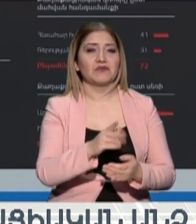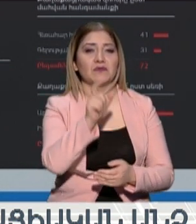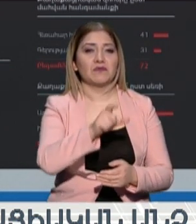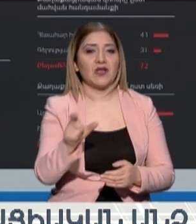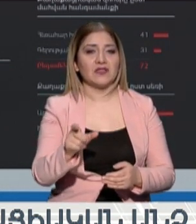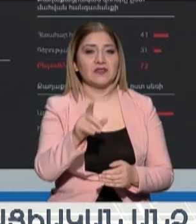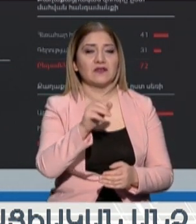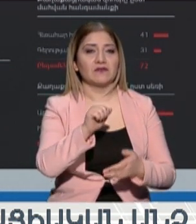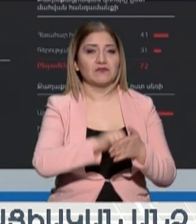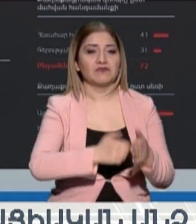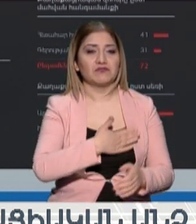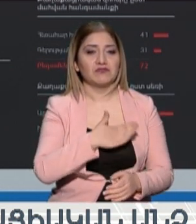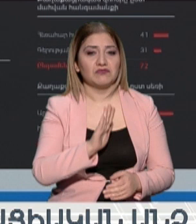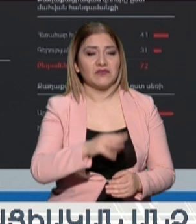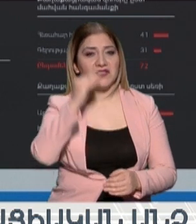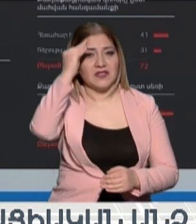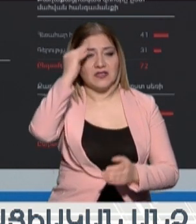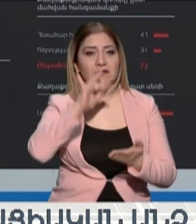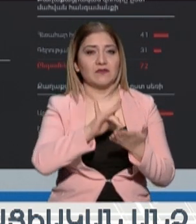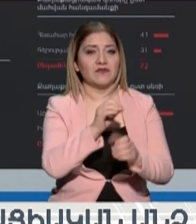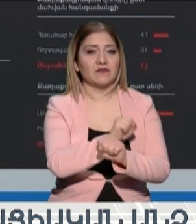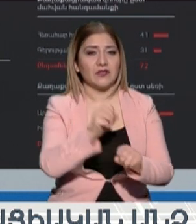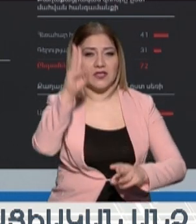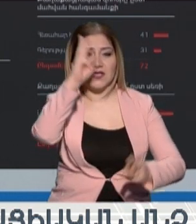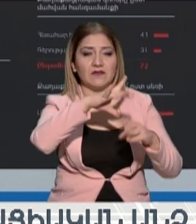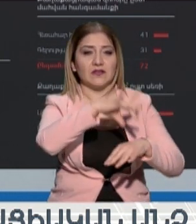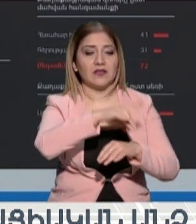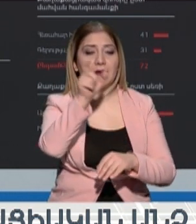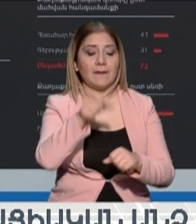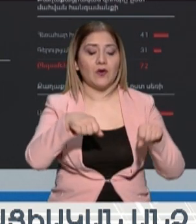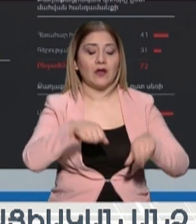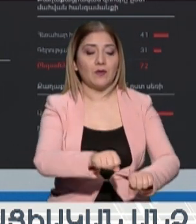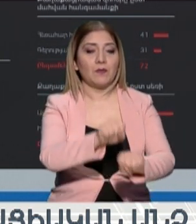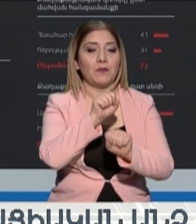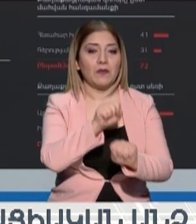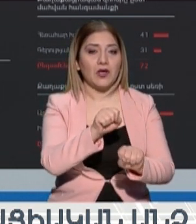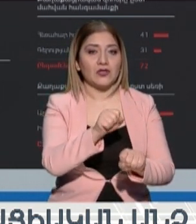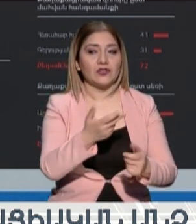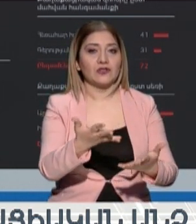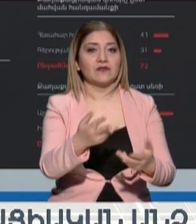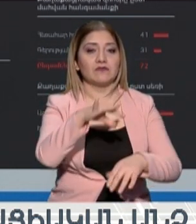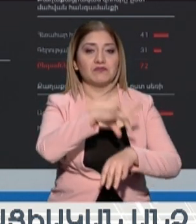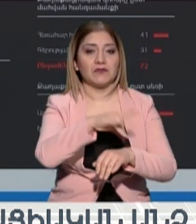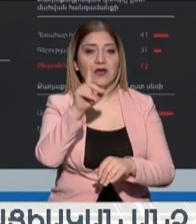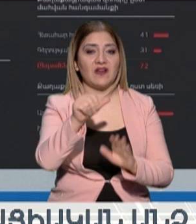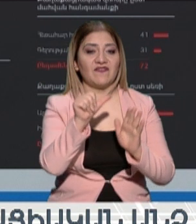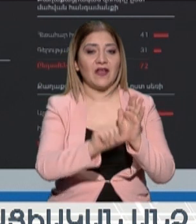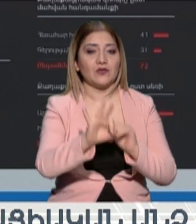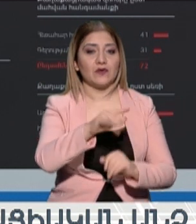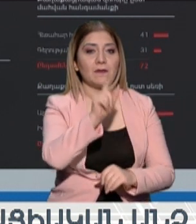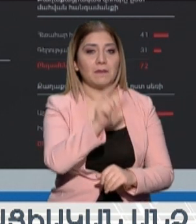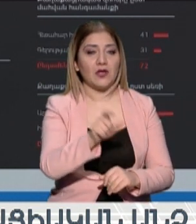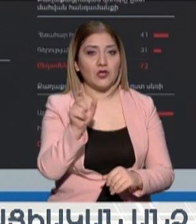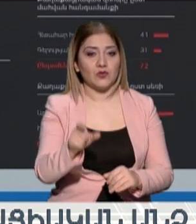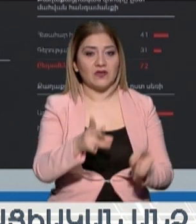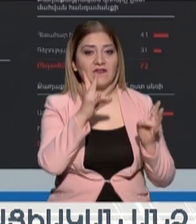քաղաքացիական մահերի հանգեցնող թիրախային հարվածների մի շարք դեպքեր։ Մարդու իրավունքների պաշտպանը արձանագրել է նաև 163